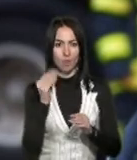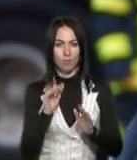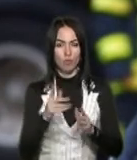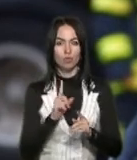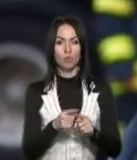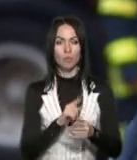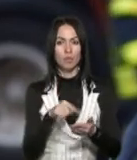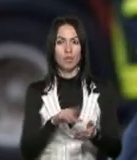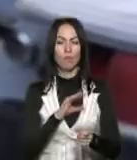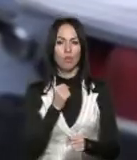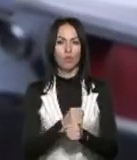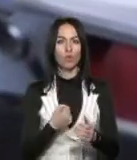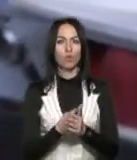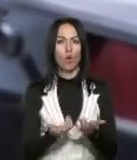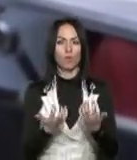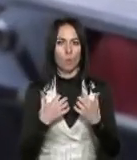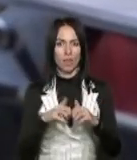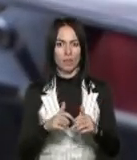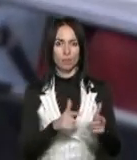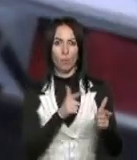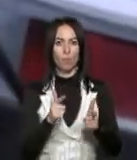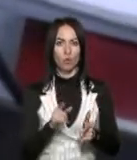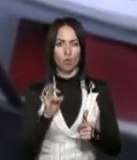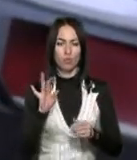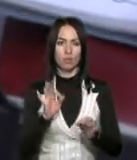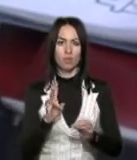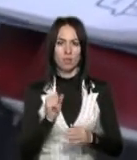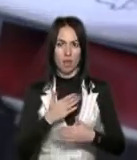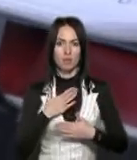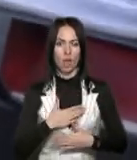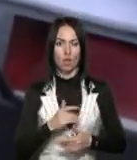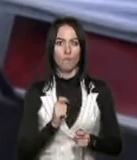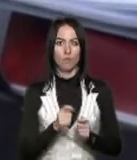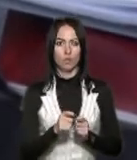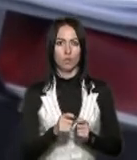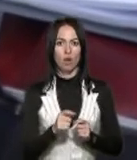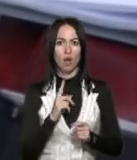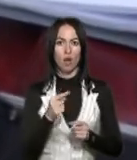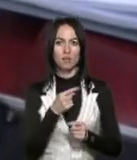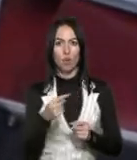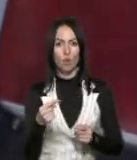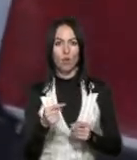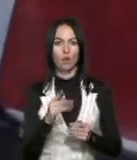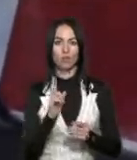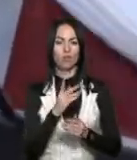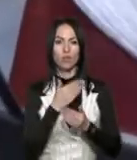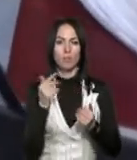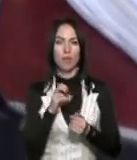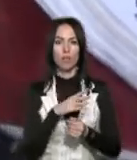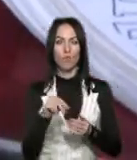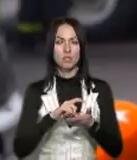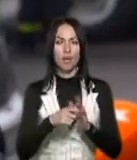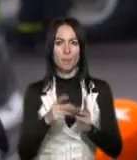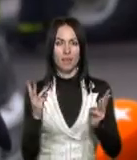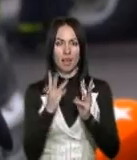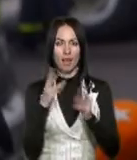було відпрацьовано до автоматизму. Підготовку Колосовський оцінює на задовільно. Зауважень – вогнегасники є не у всіх кабінетах та